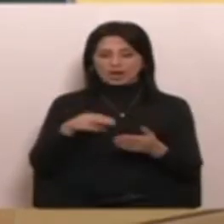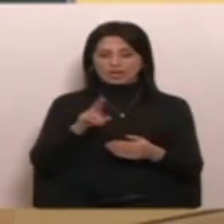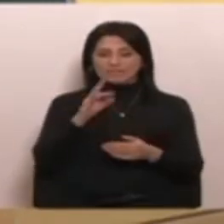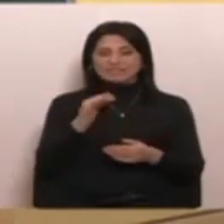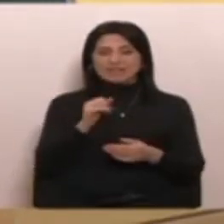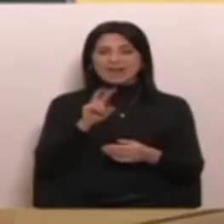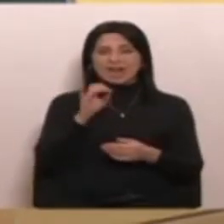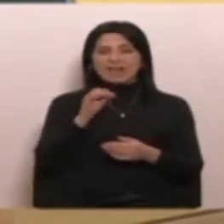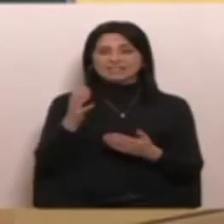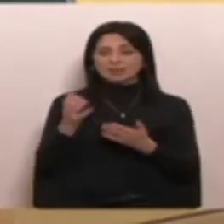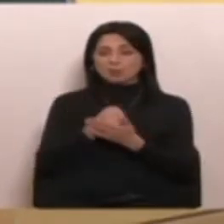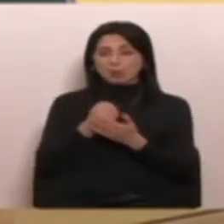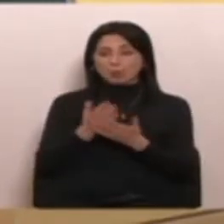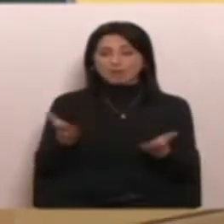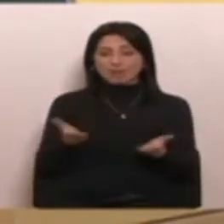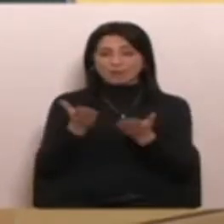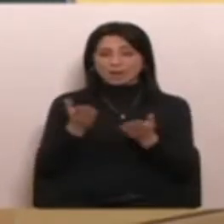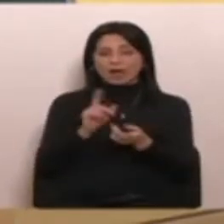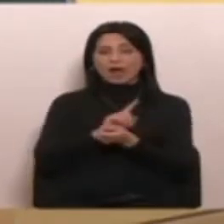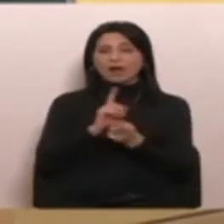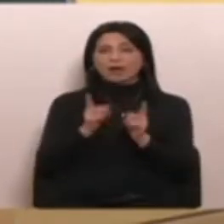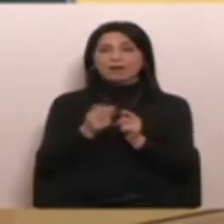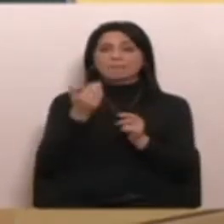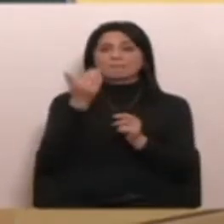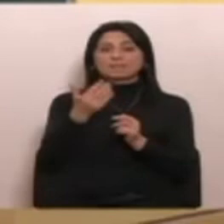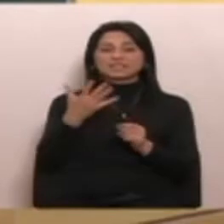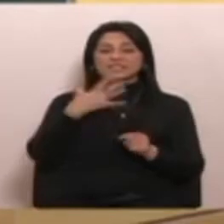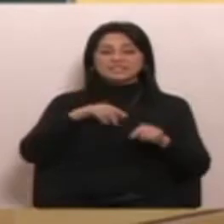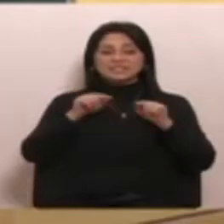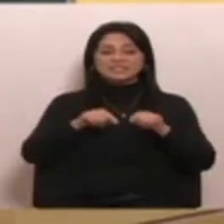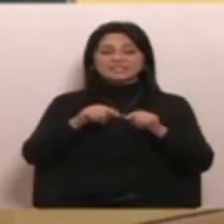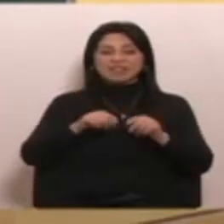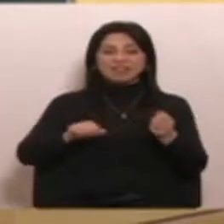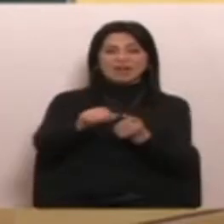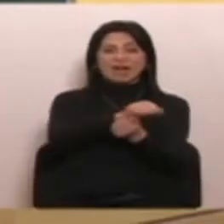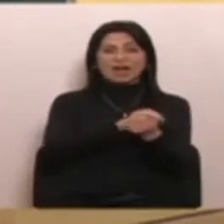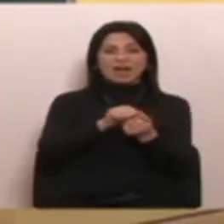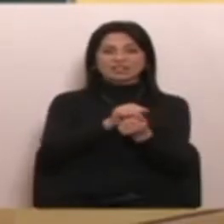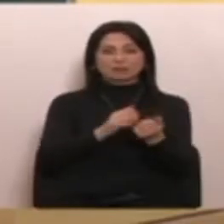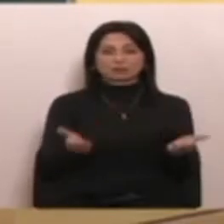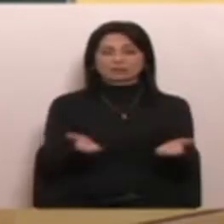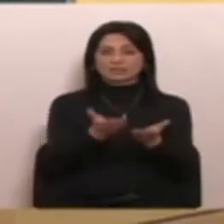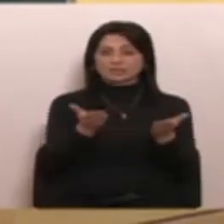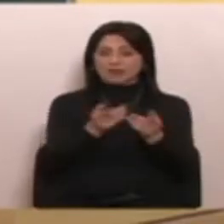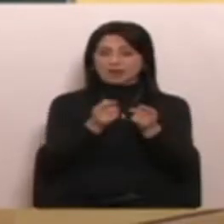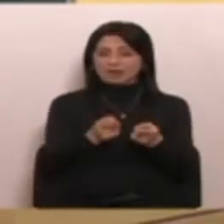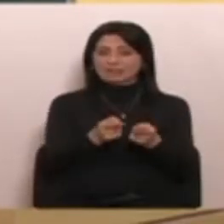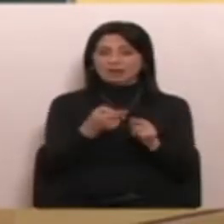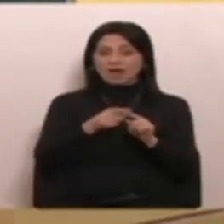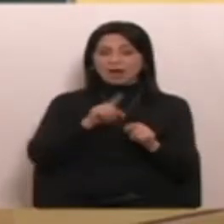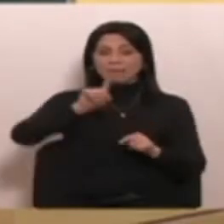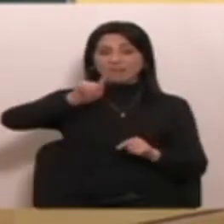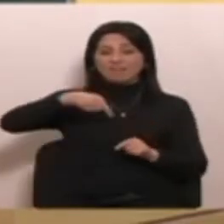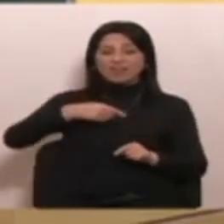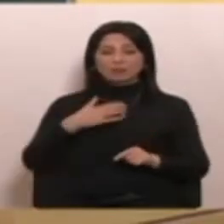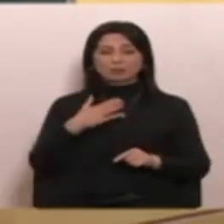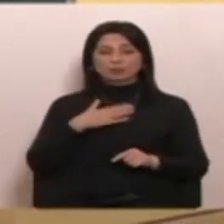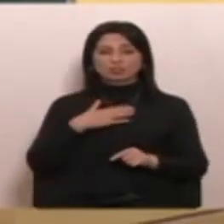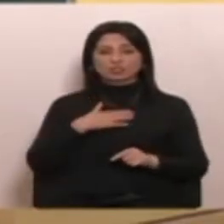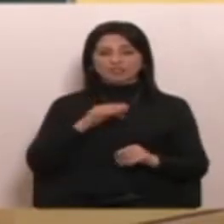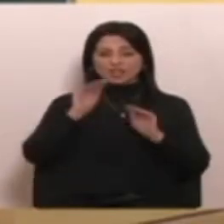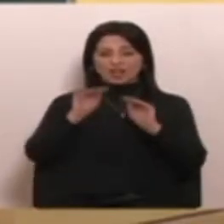არამხოლოდ მოპოვების სტიმულირებაზე, არამედ მისი საქართველოში გადამუშავების წახალისებაზე. ამ ვალდებულებებს ჩვენ